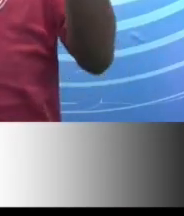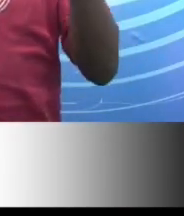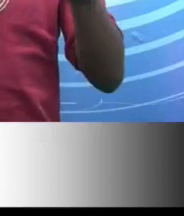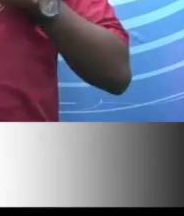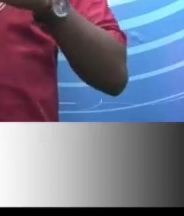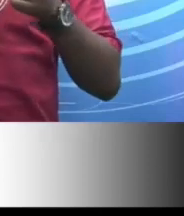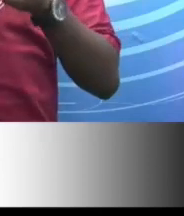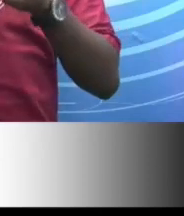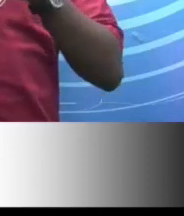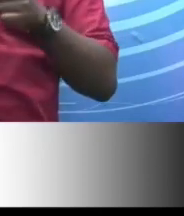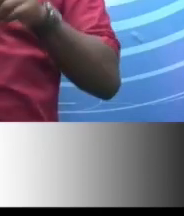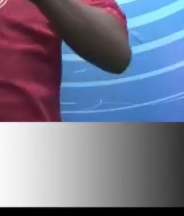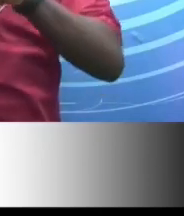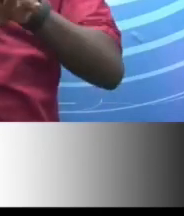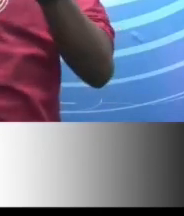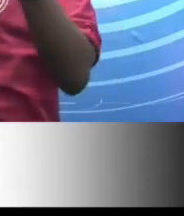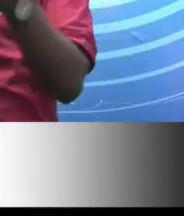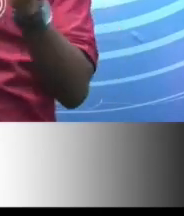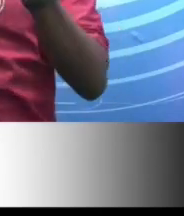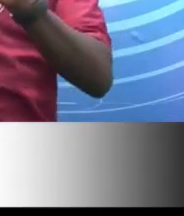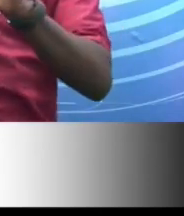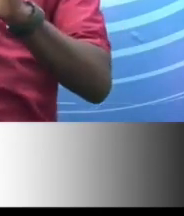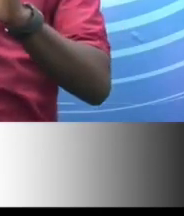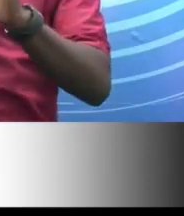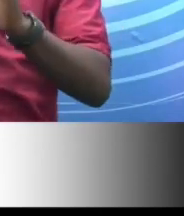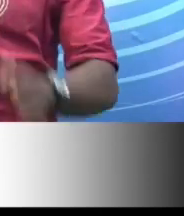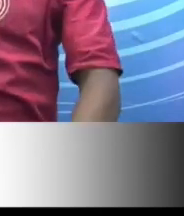the inclusive family development.